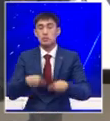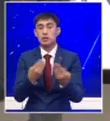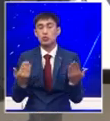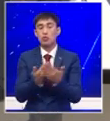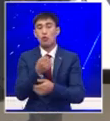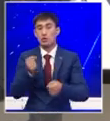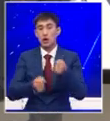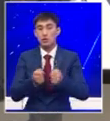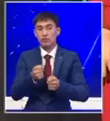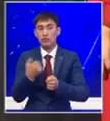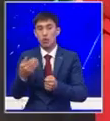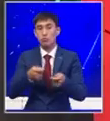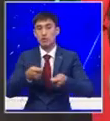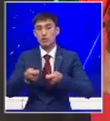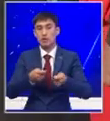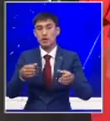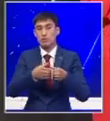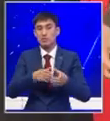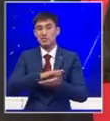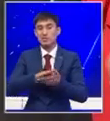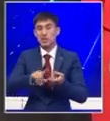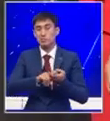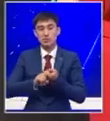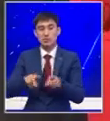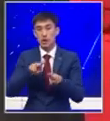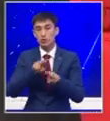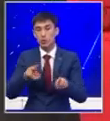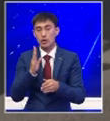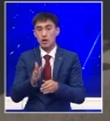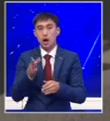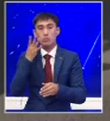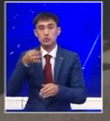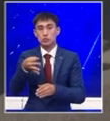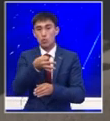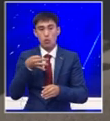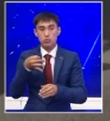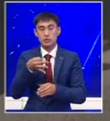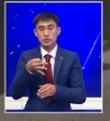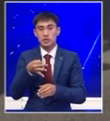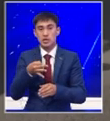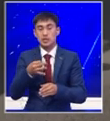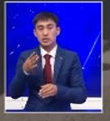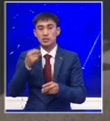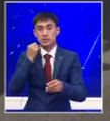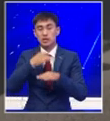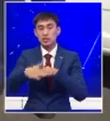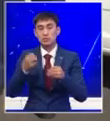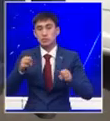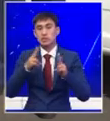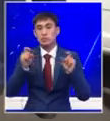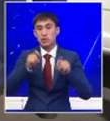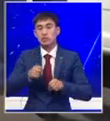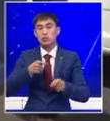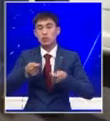служебных авто на баланс управления комитета санитарно-эпидемиологического контроля Алматинской области и столицы специально прибыл